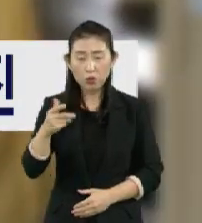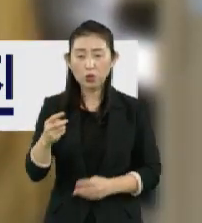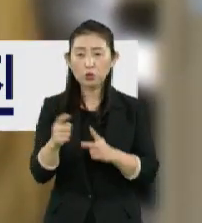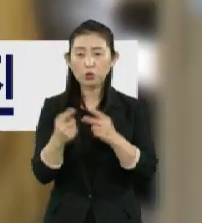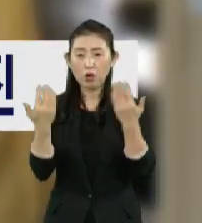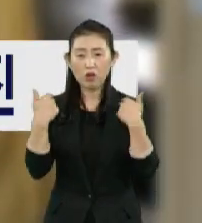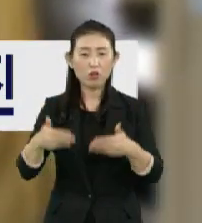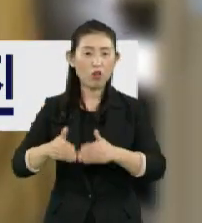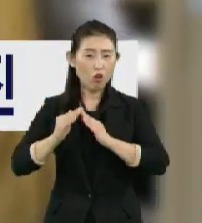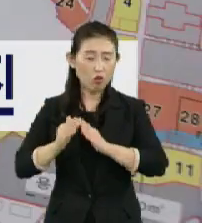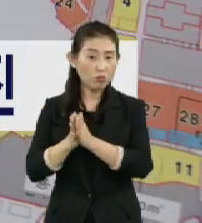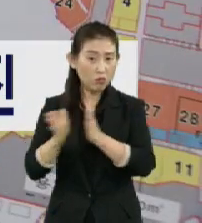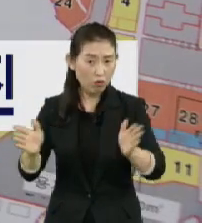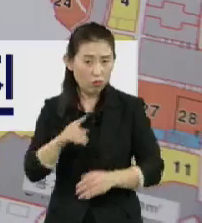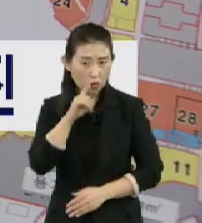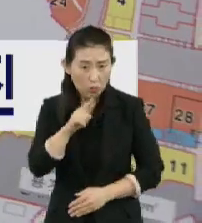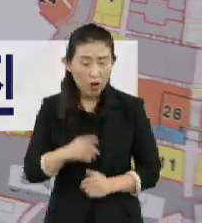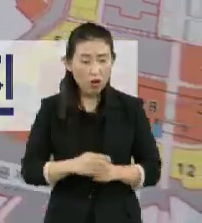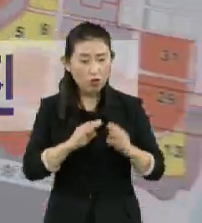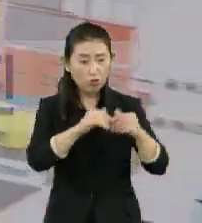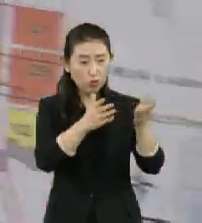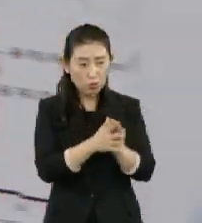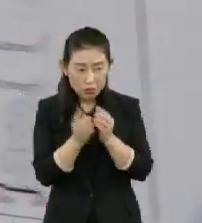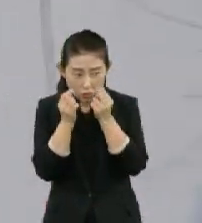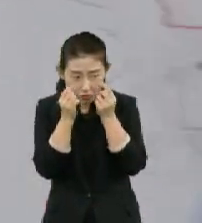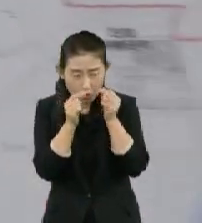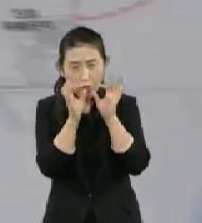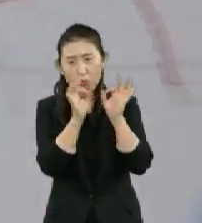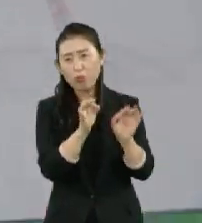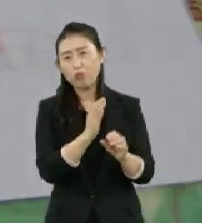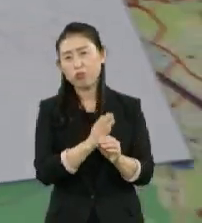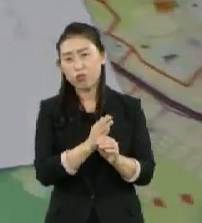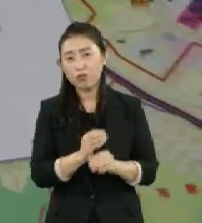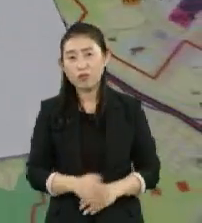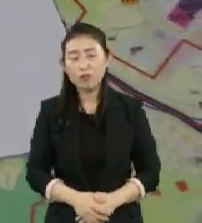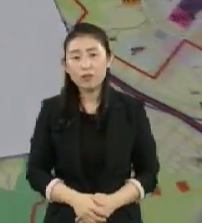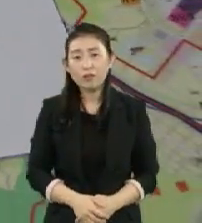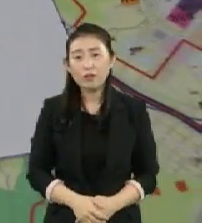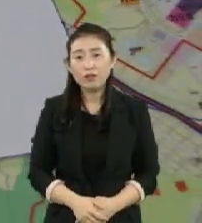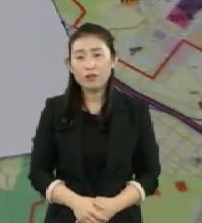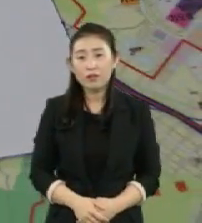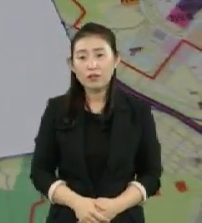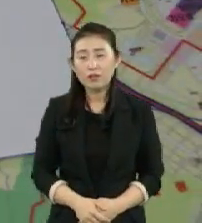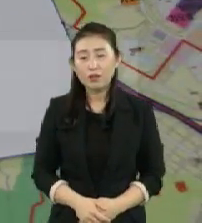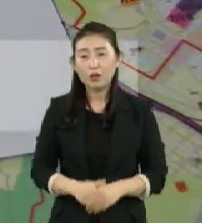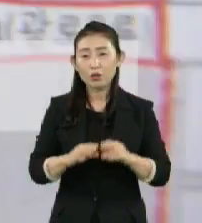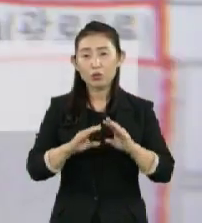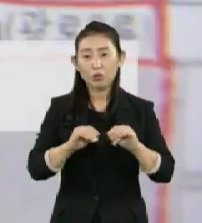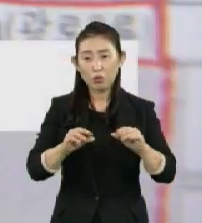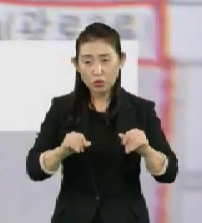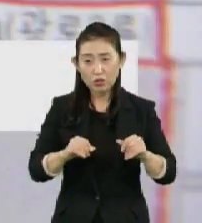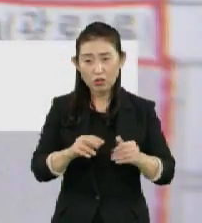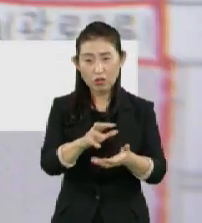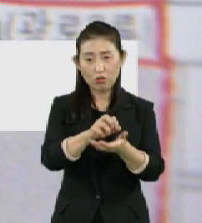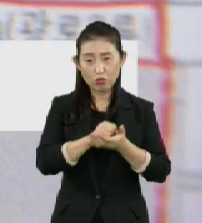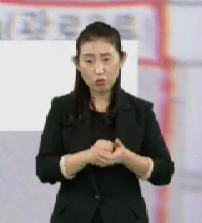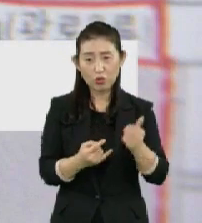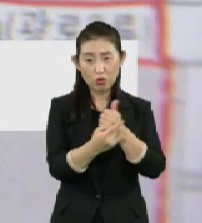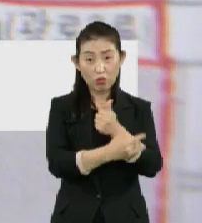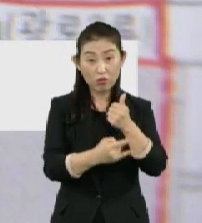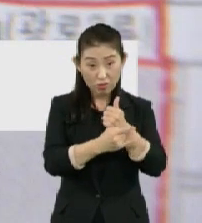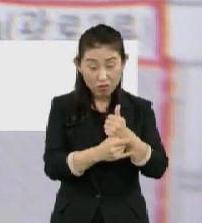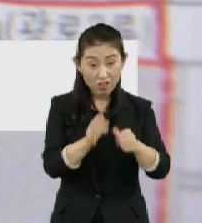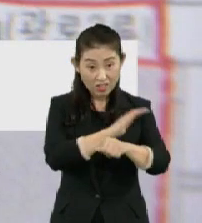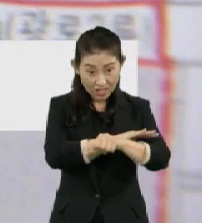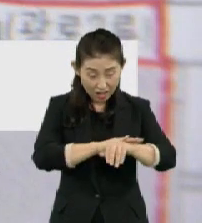복룡초등학교 건립에 착수하겠다며 국토부 눈치만 보고 있습니다. 네, 중앙토지수용위원회에서도 긍정적인 답변이